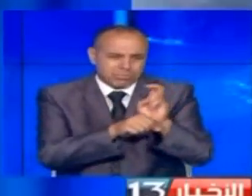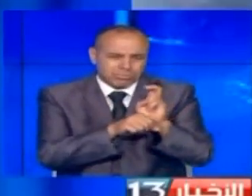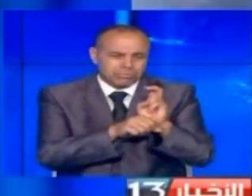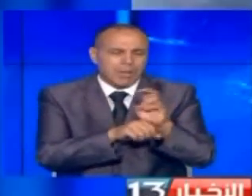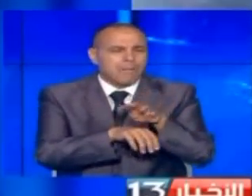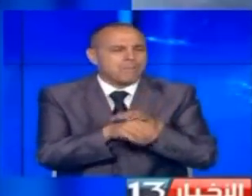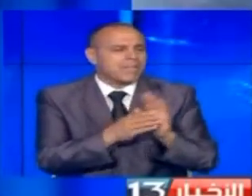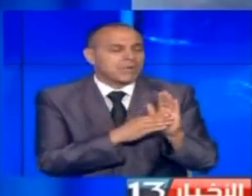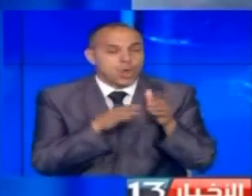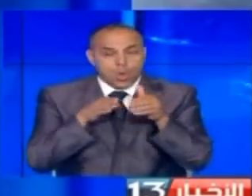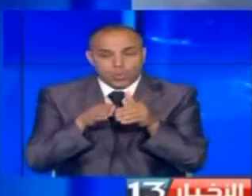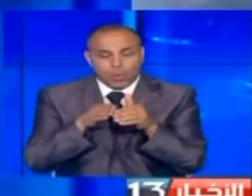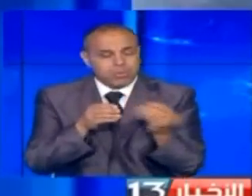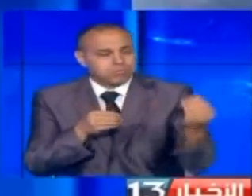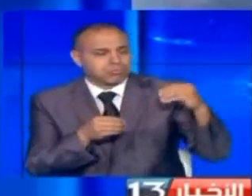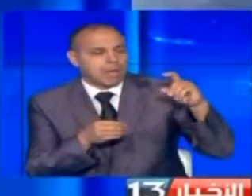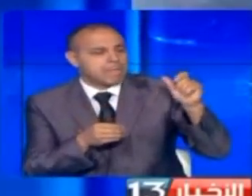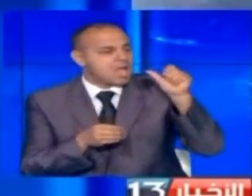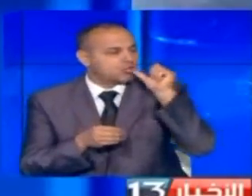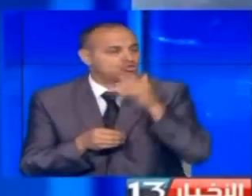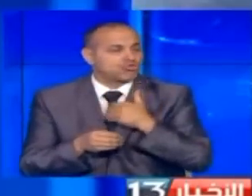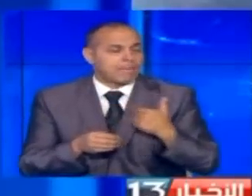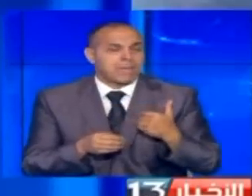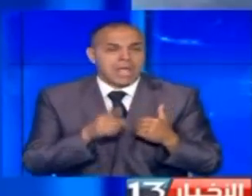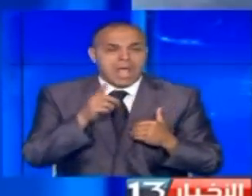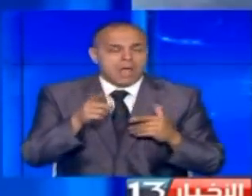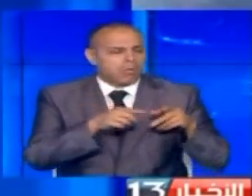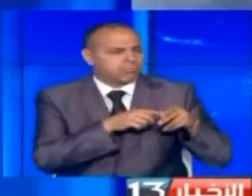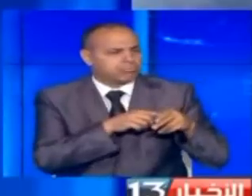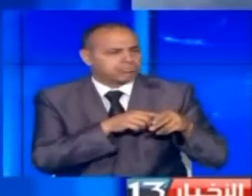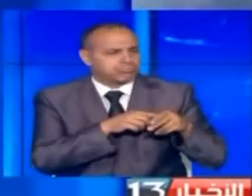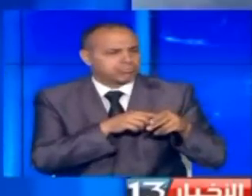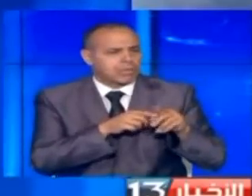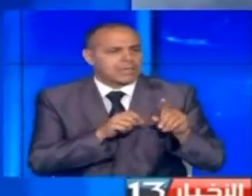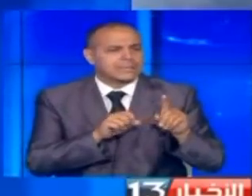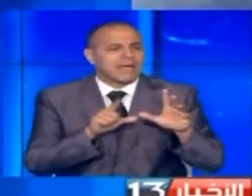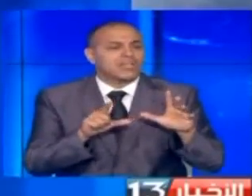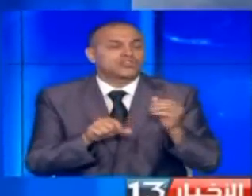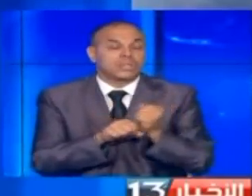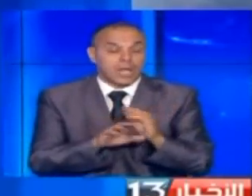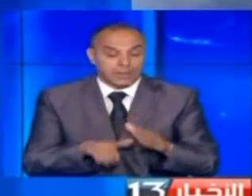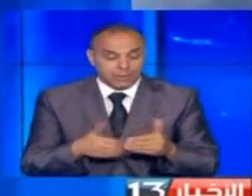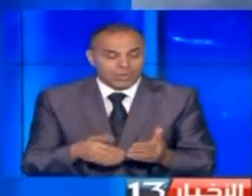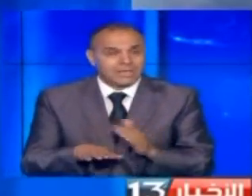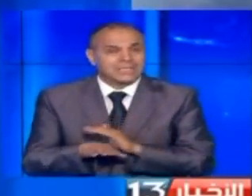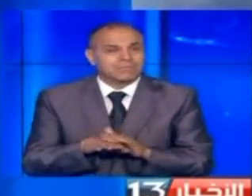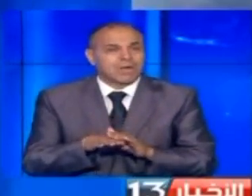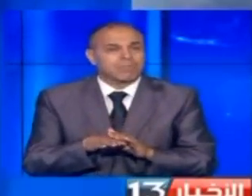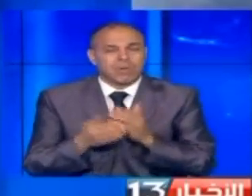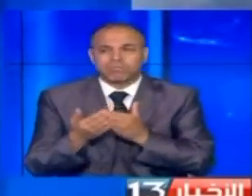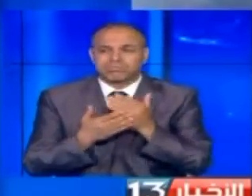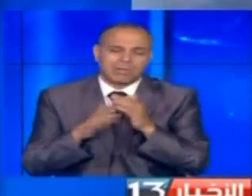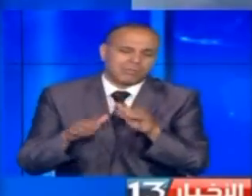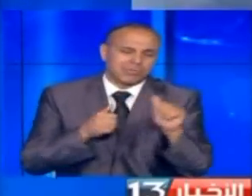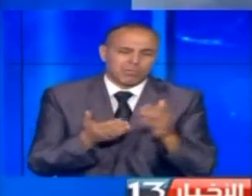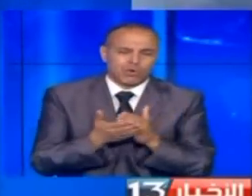بمعتمدية، مطالبين بتزويدهم بالماء الصالح للشرب الذي حرموا منه 17 سنة بسبب تخلي المقاول عن